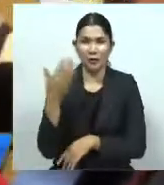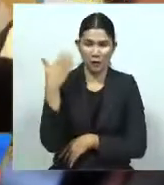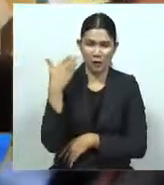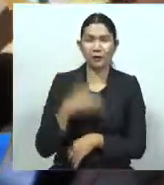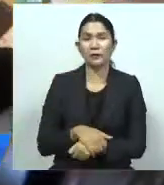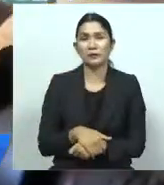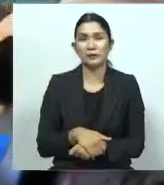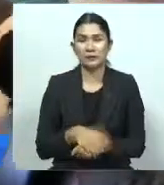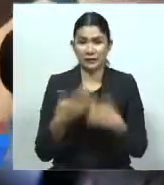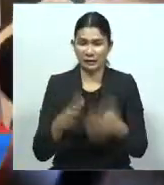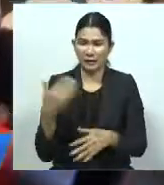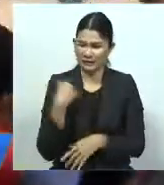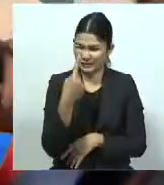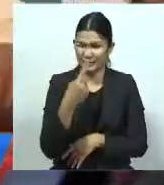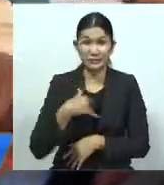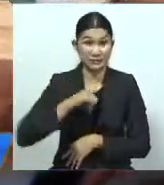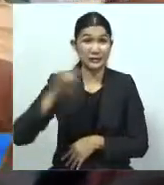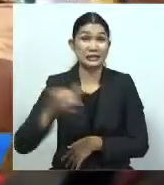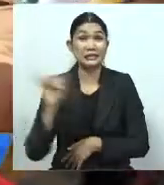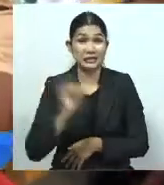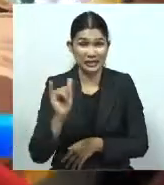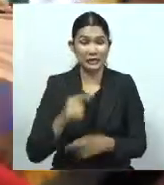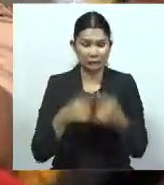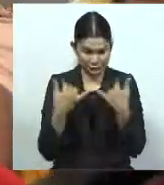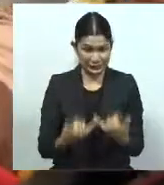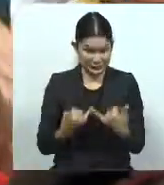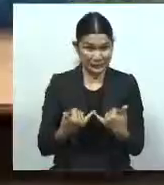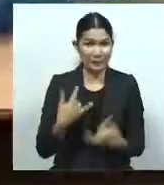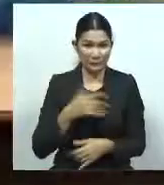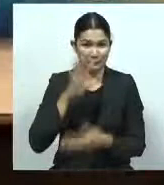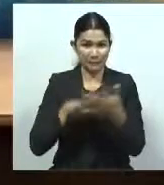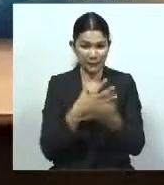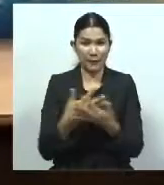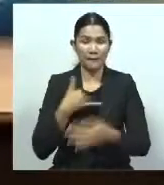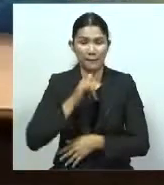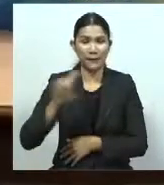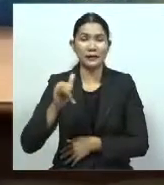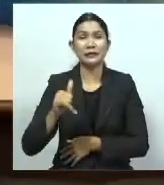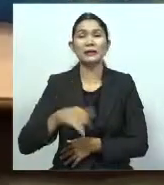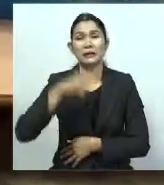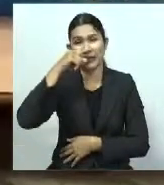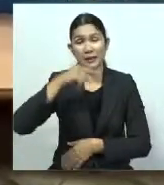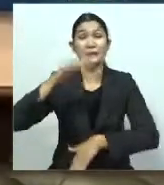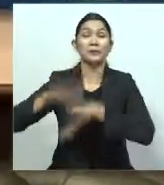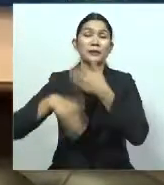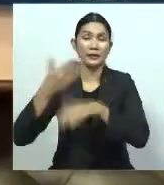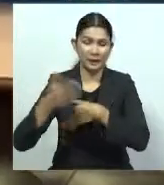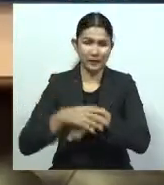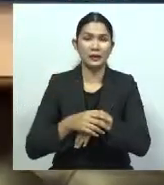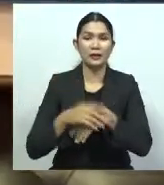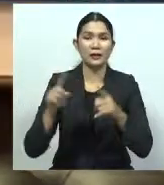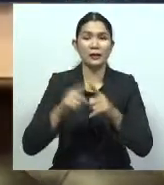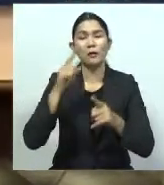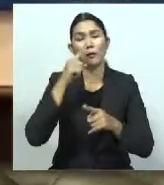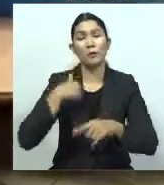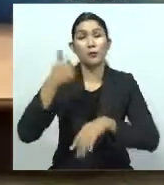ะคะส่วนอีก1พรรคที่ยังไม่ได้ไปแล้ววันนี้จะไปสำหรับพรรคชาติไทยพัฒนานะคะนายนิกรจำนงผู้อำนว